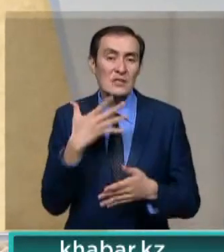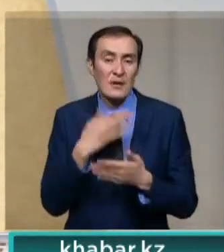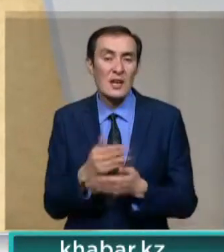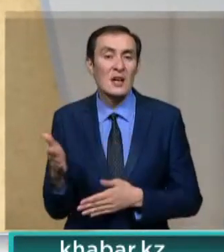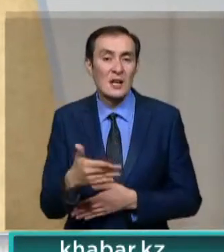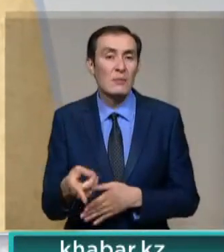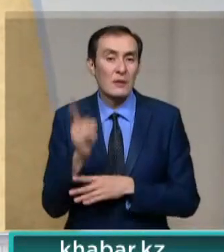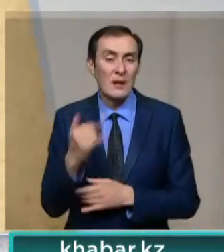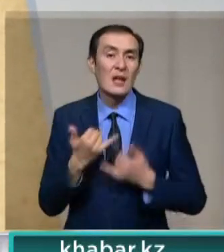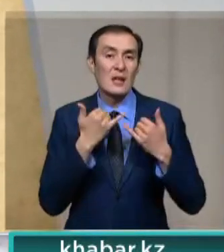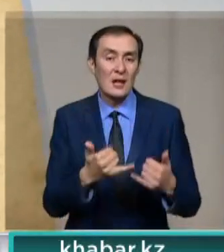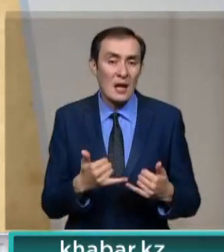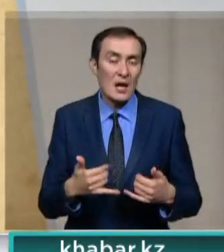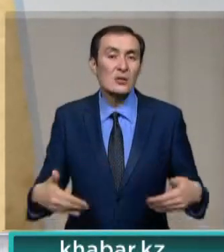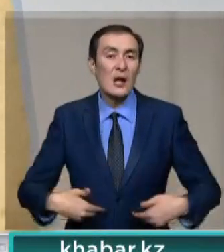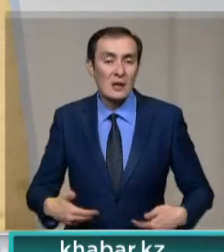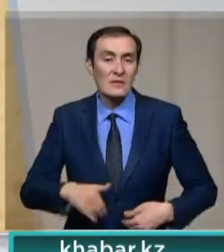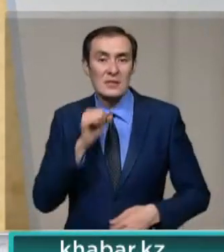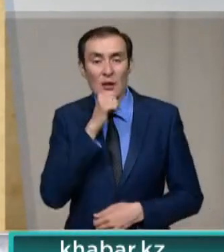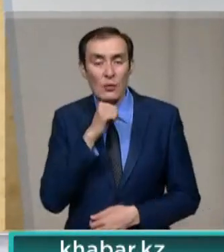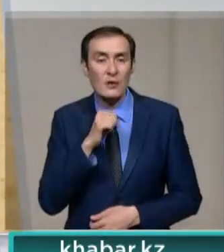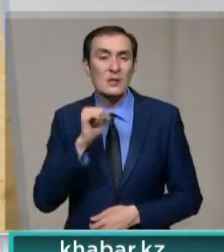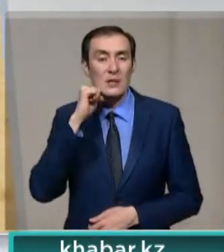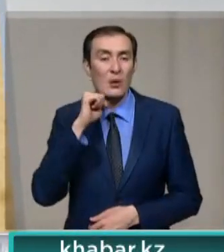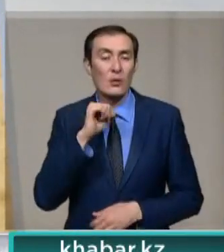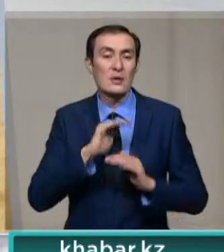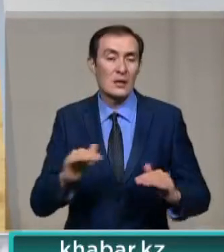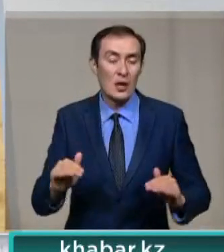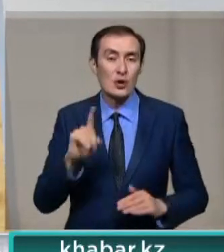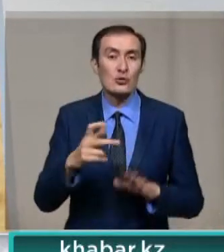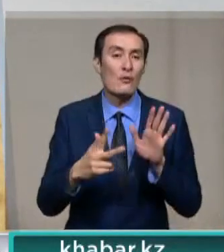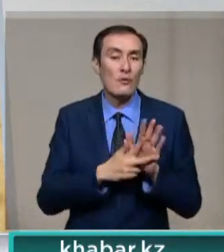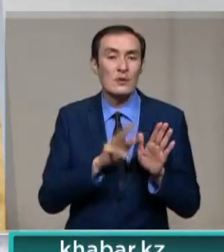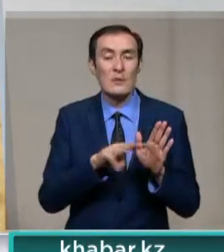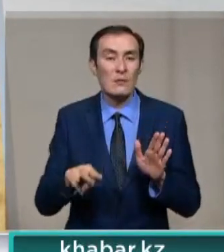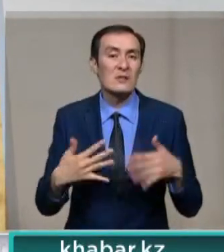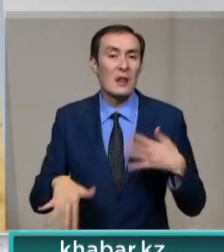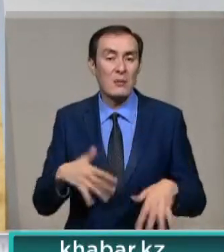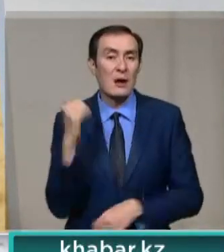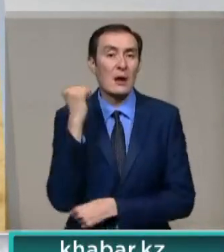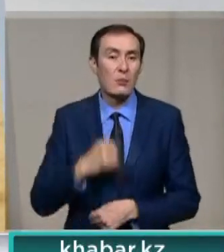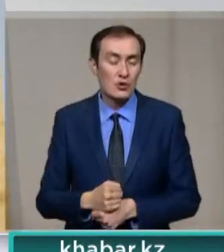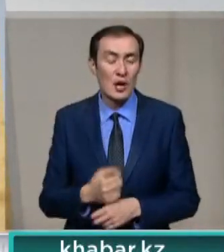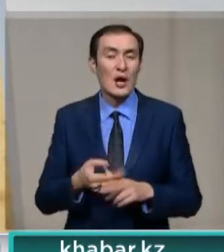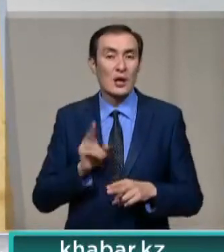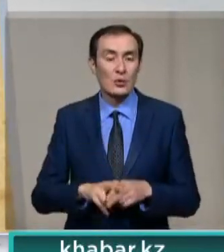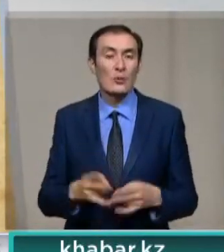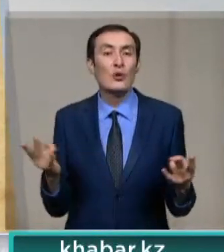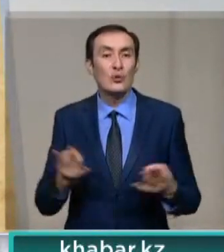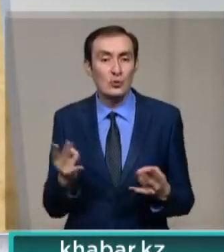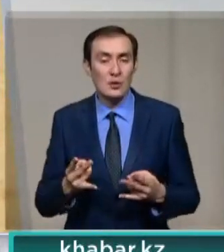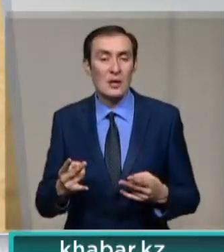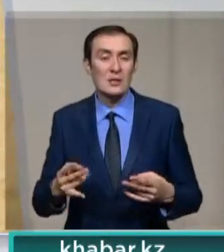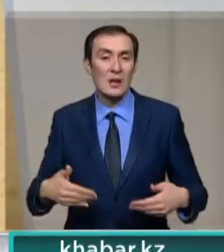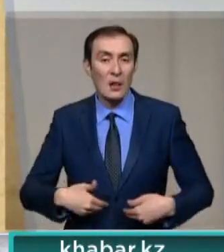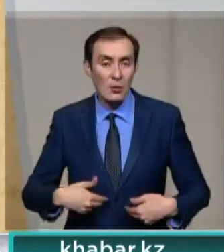рыбной добычи для пухнущих с голоду стариков и старух, для 8 миллионов обессиленных тружеников, которым ведь надо с